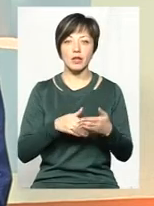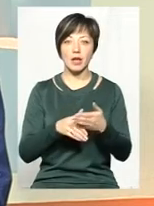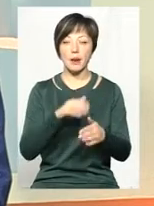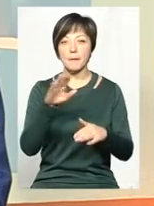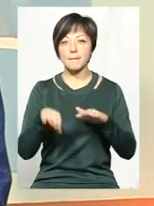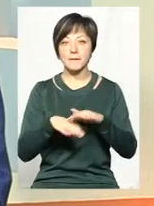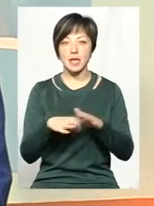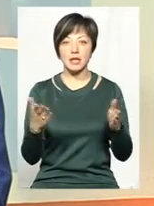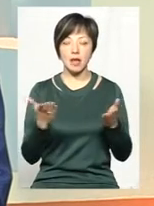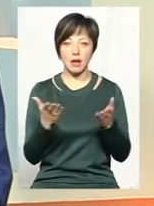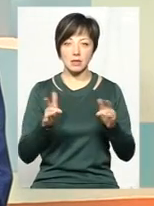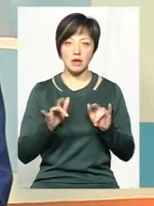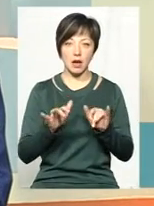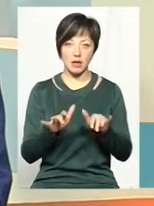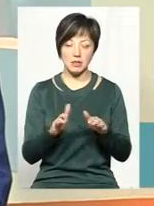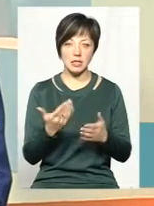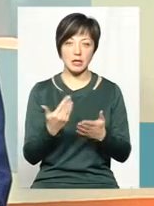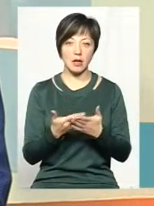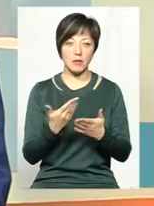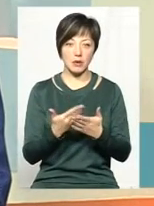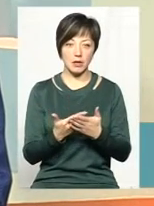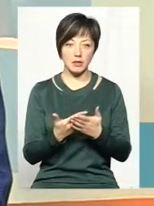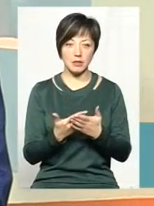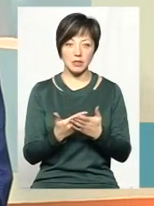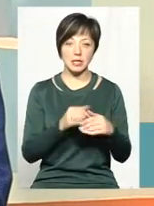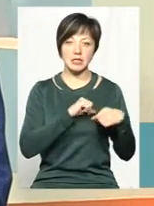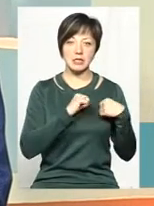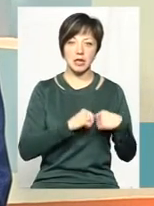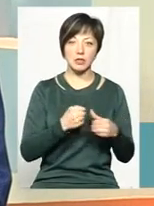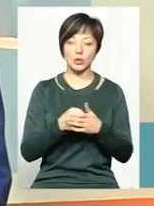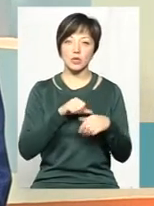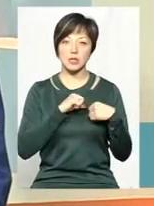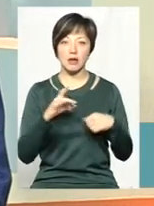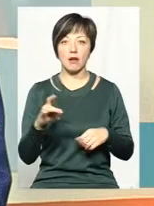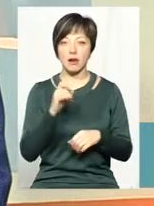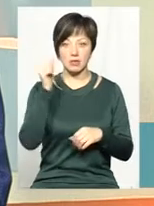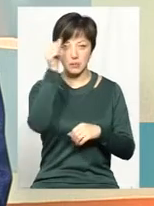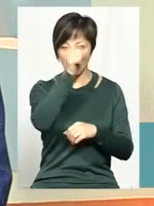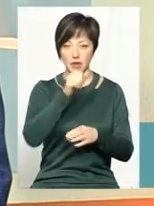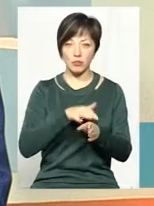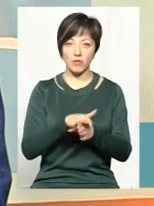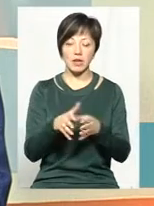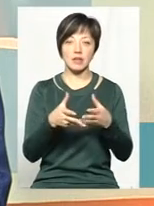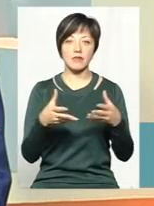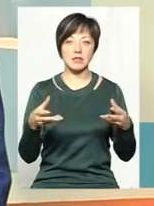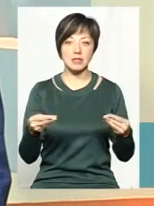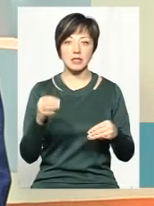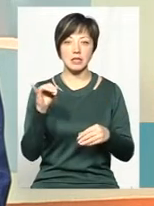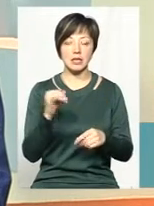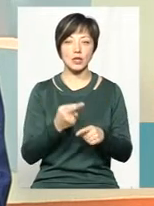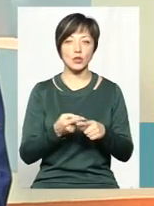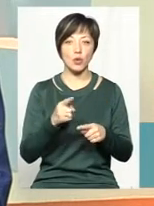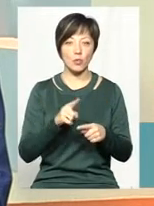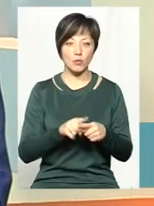якісь певні акції. Ось, наприклад, ця акція «Серце до серця», вона раз на рік відбувається навесні. І тому от